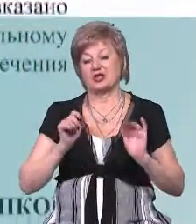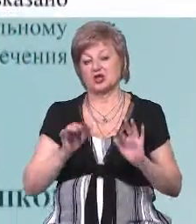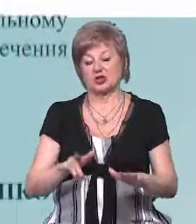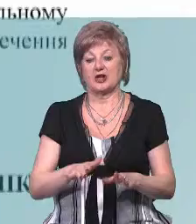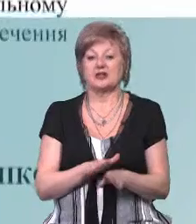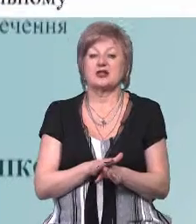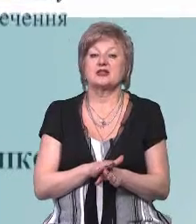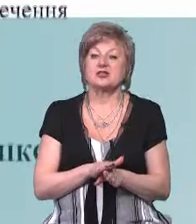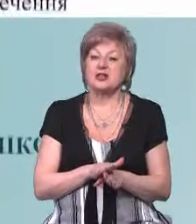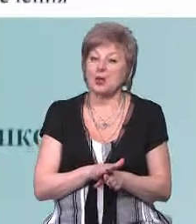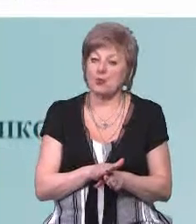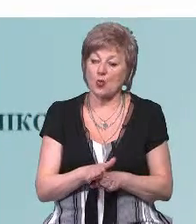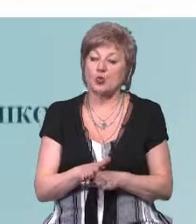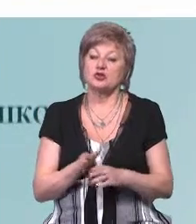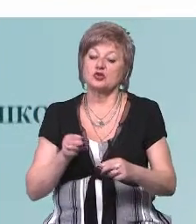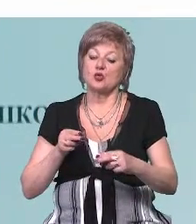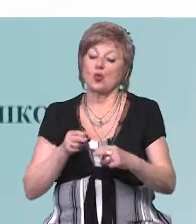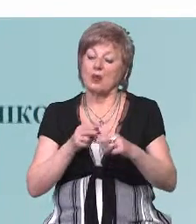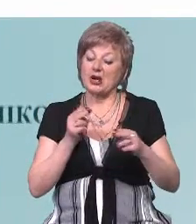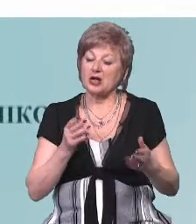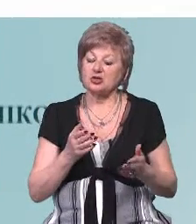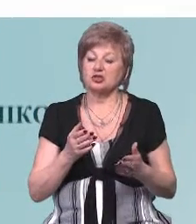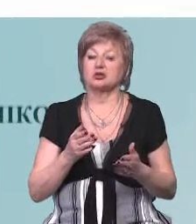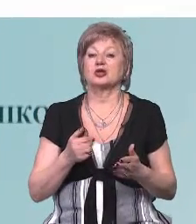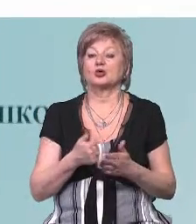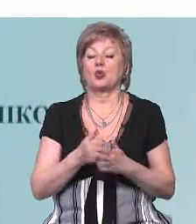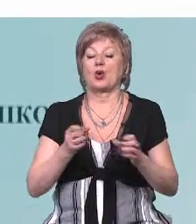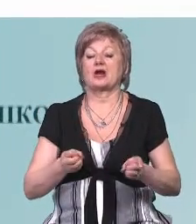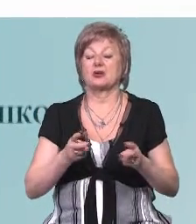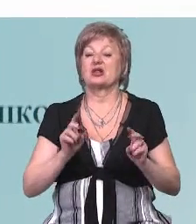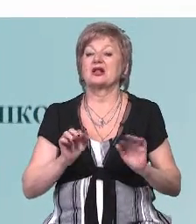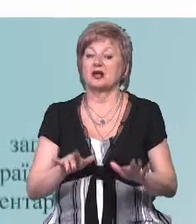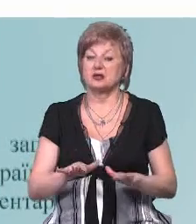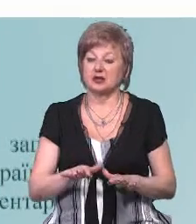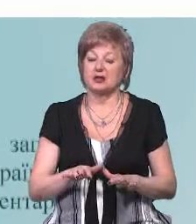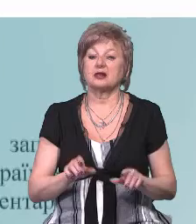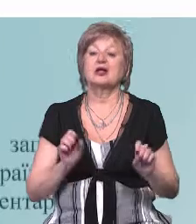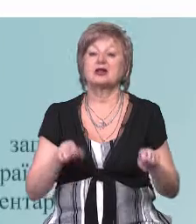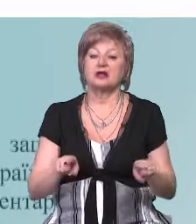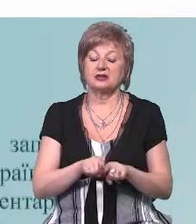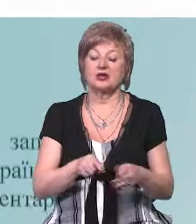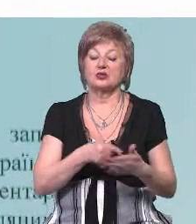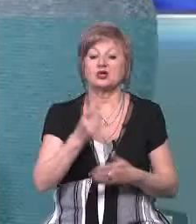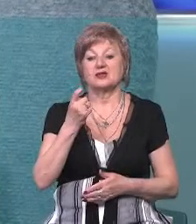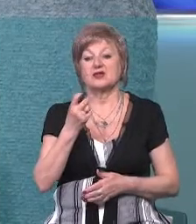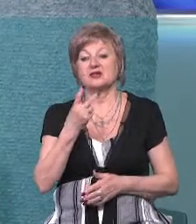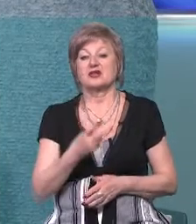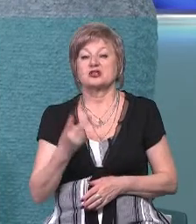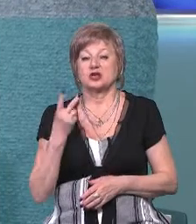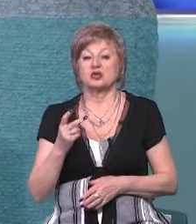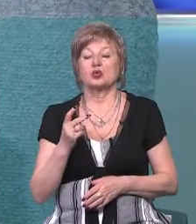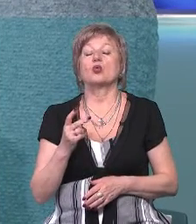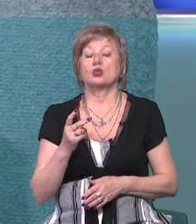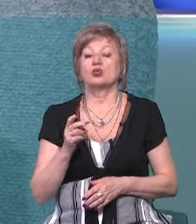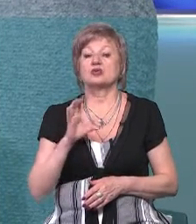повне, всебічне, неупереджене дослідження обставин кримінального провадження. Також тут зазначено, що за статтею 222